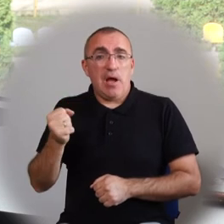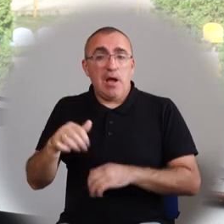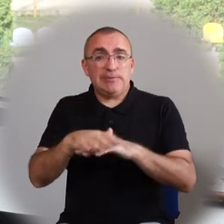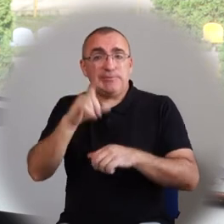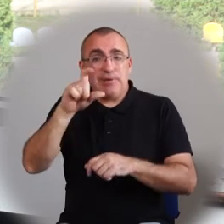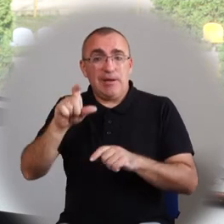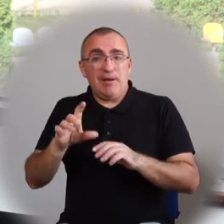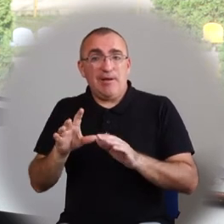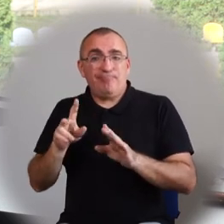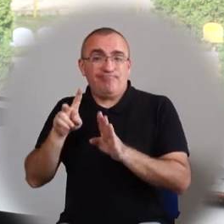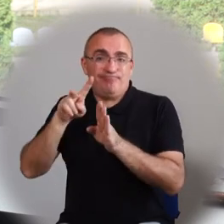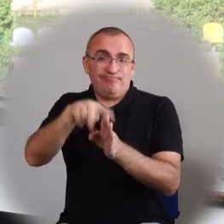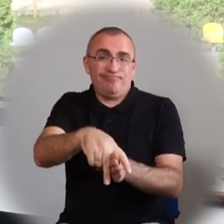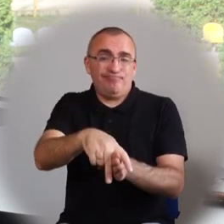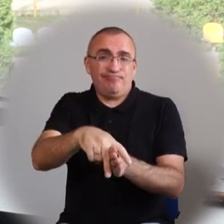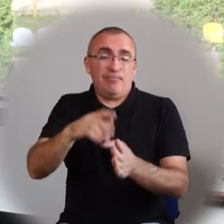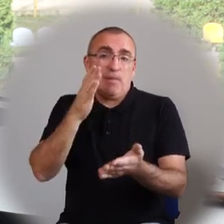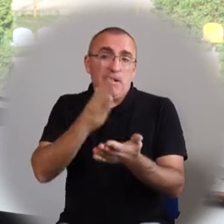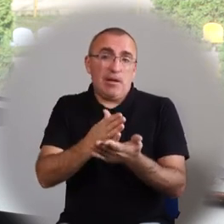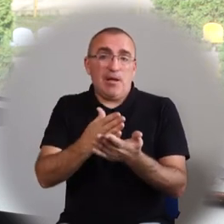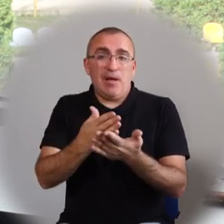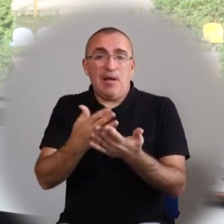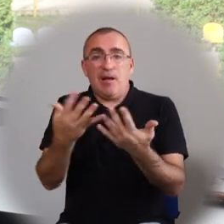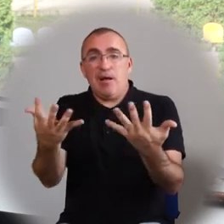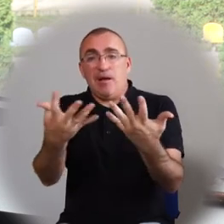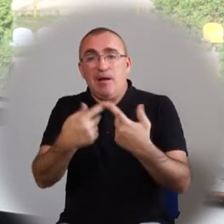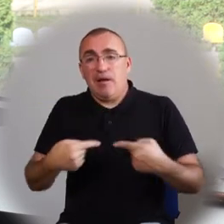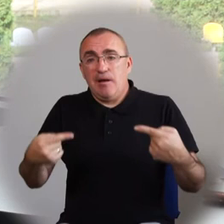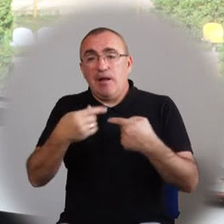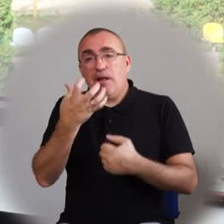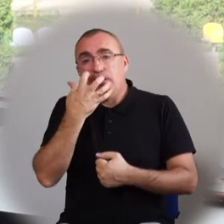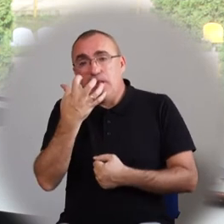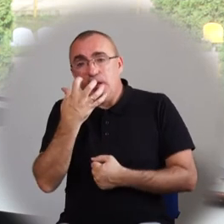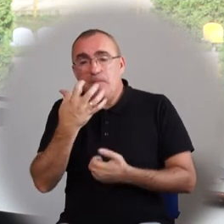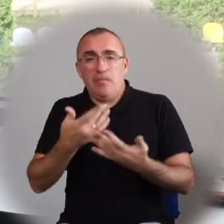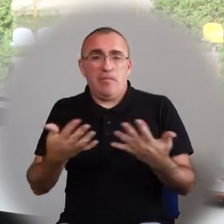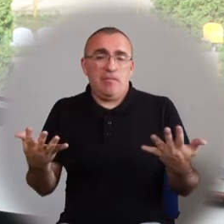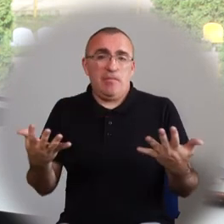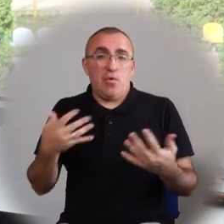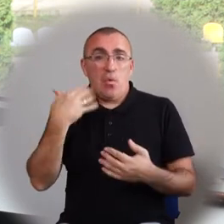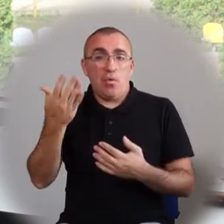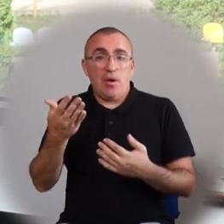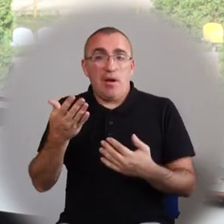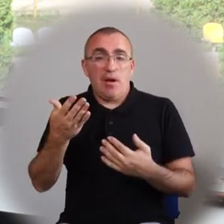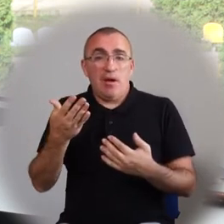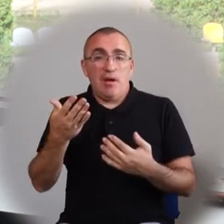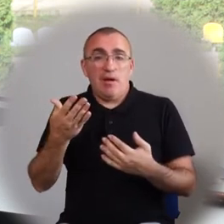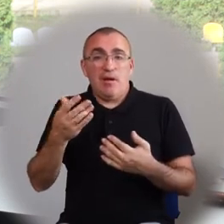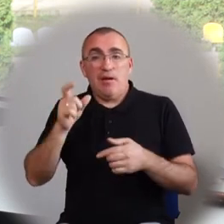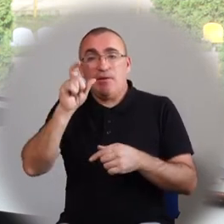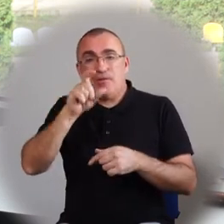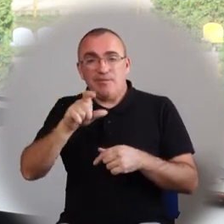практично на населення перекладати, бо є певна кількість виготовленого тепла в гігакалоріях. І коли